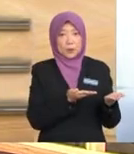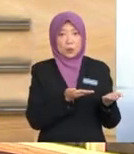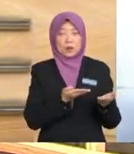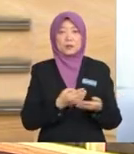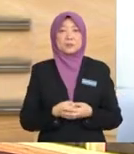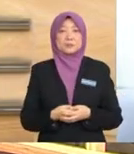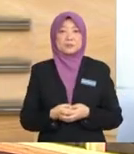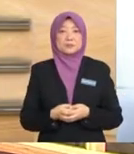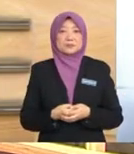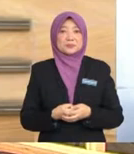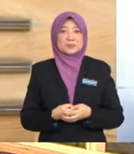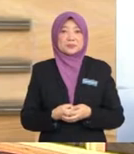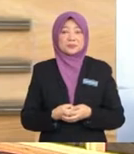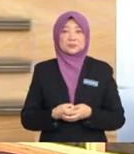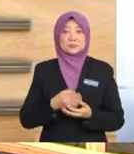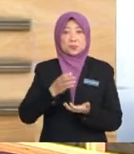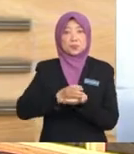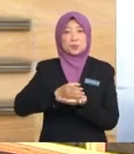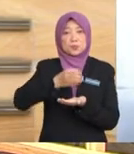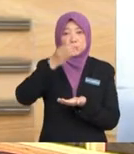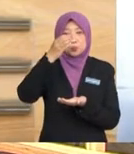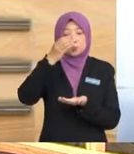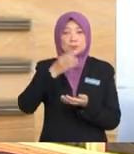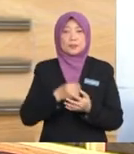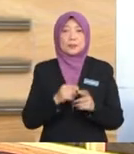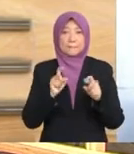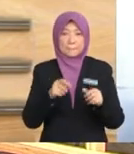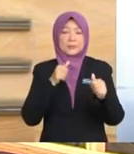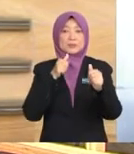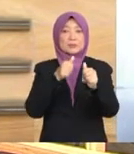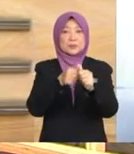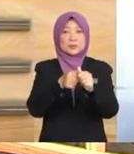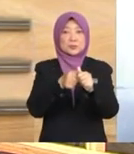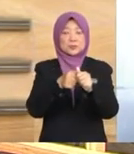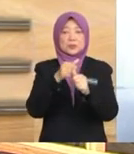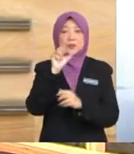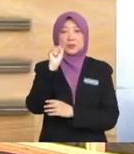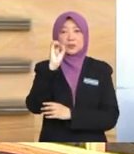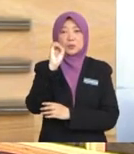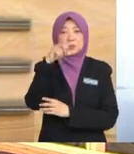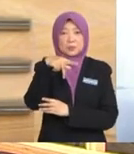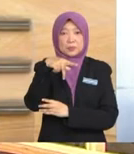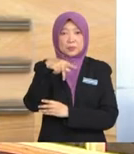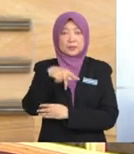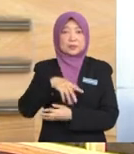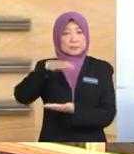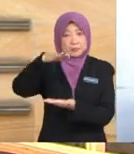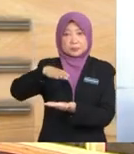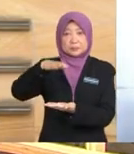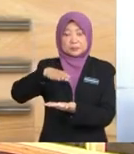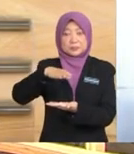cikgu. Botol ajaib ni bukan apa, kita masih lagi mematuhi SOP. Jadi saya nak mulakan dengan Cikgu Nisa